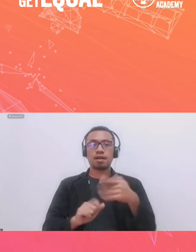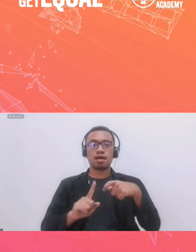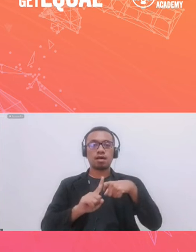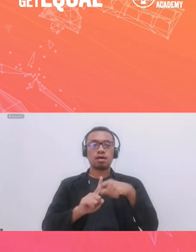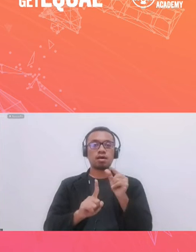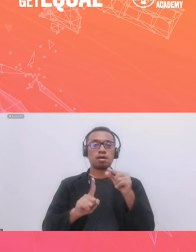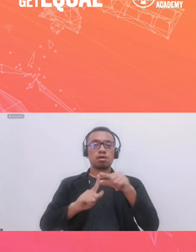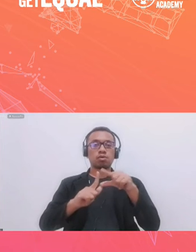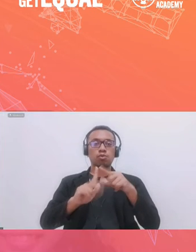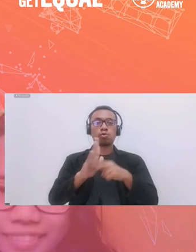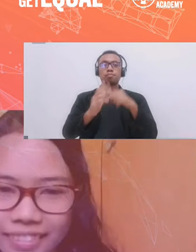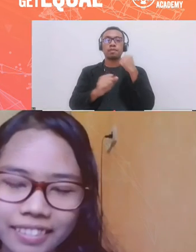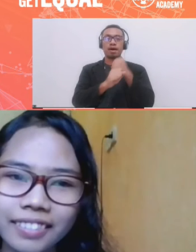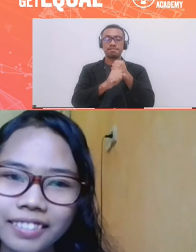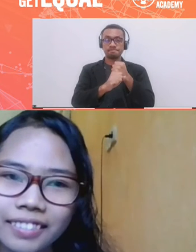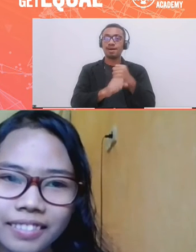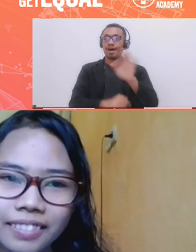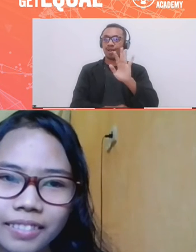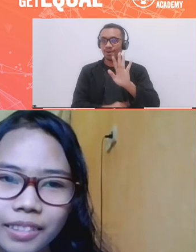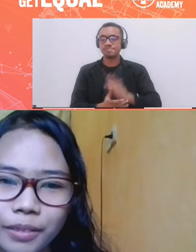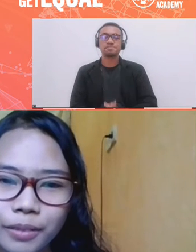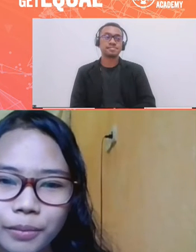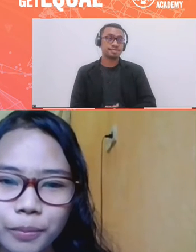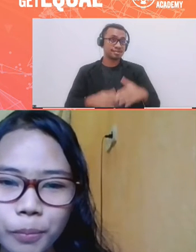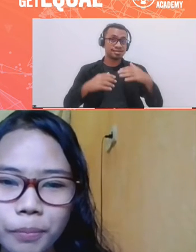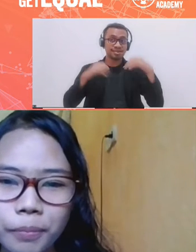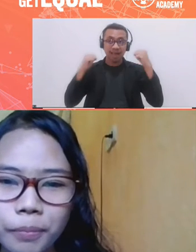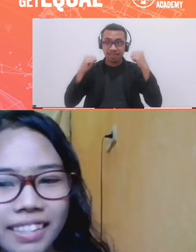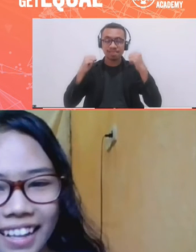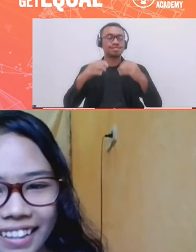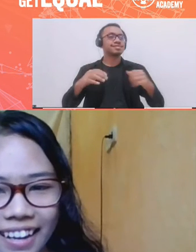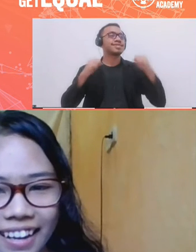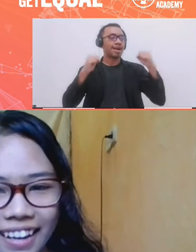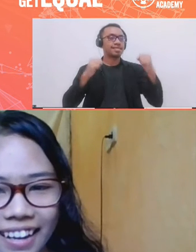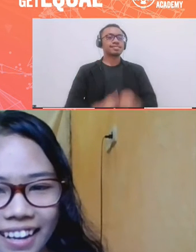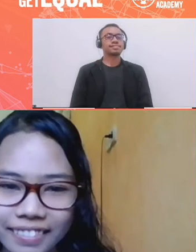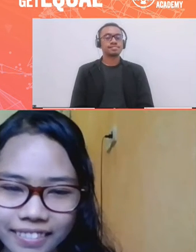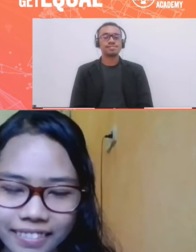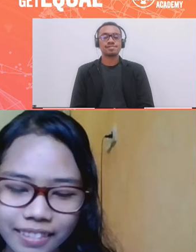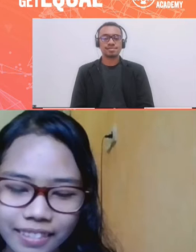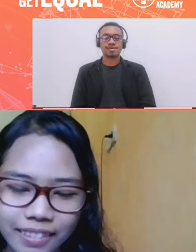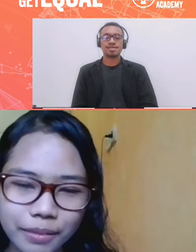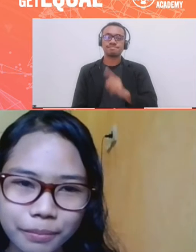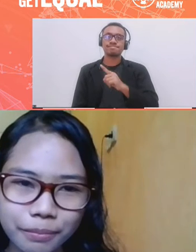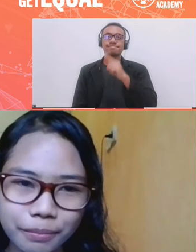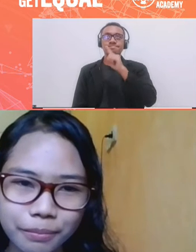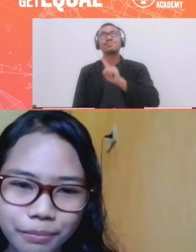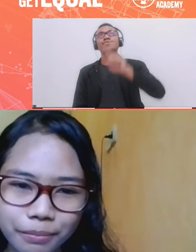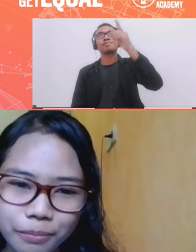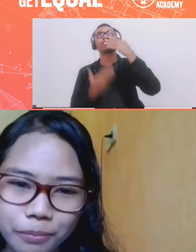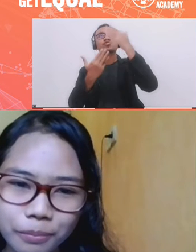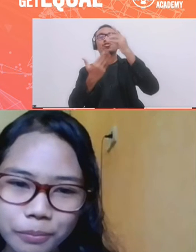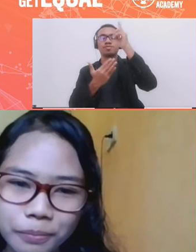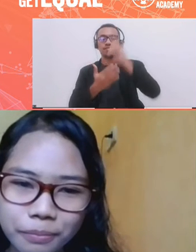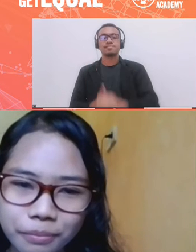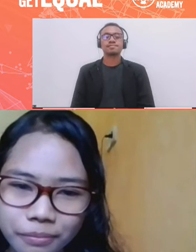Halo Vilia. Sehat di sana? Sehat Kak. Oke, puji Tuhan. Sehat di Kupang, Vilia